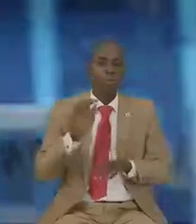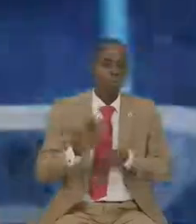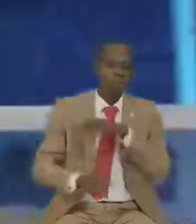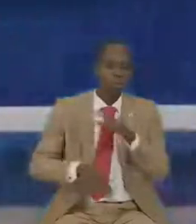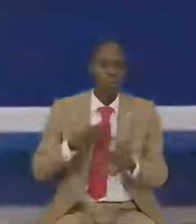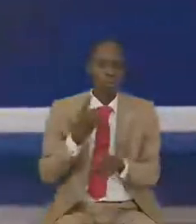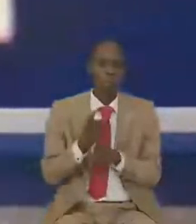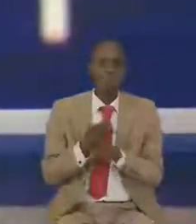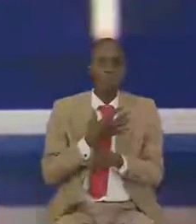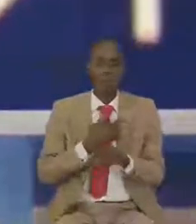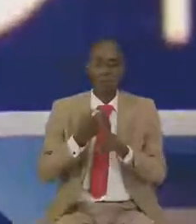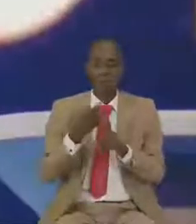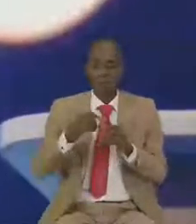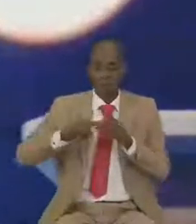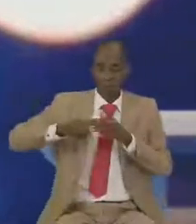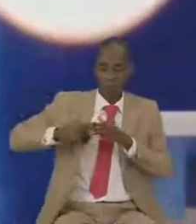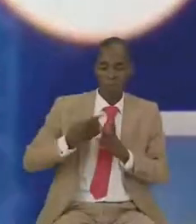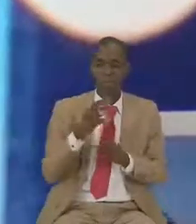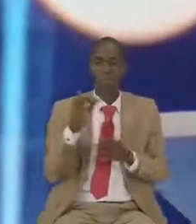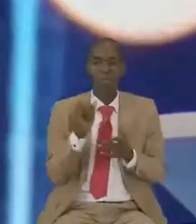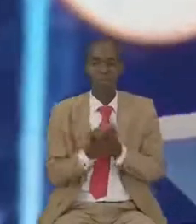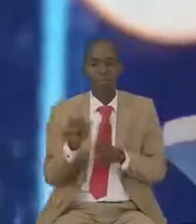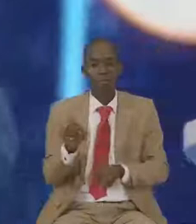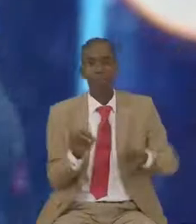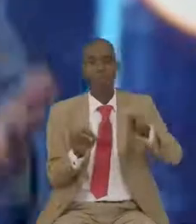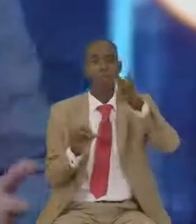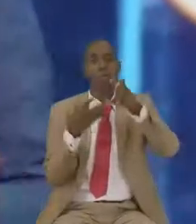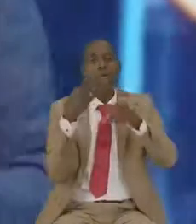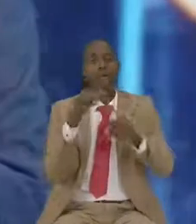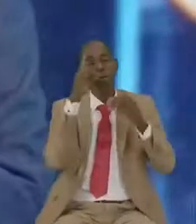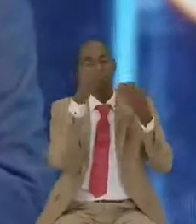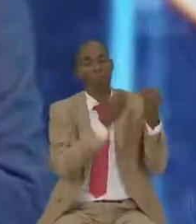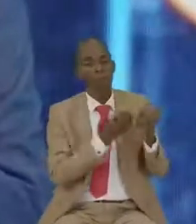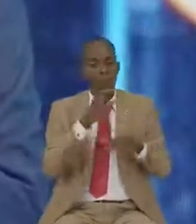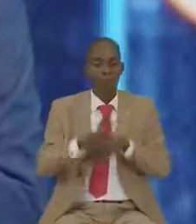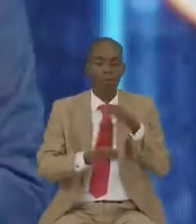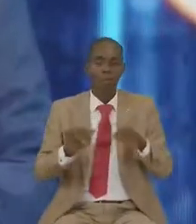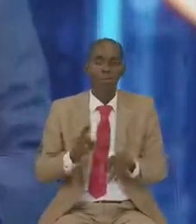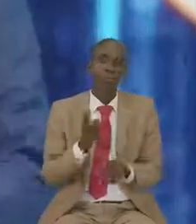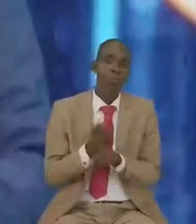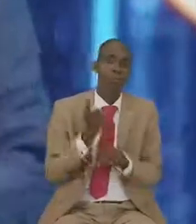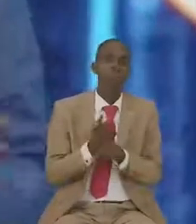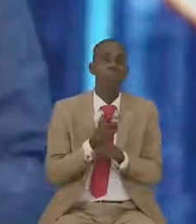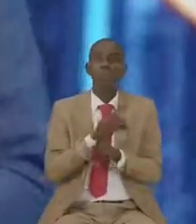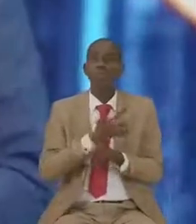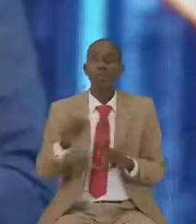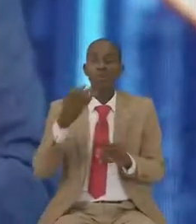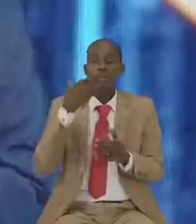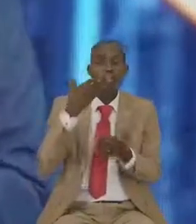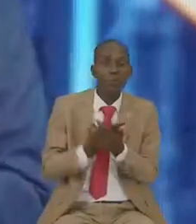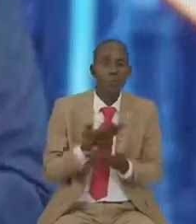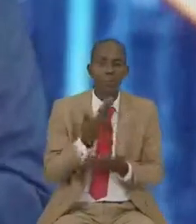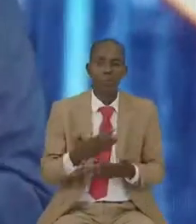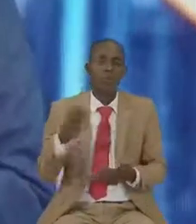force de marcher dans l'intégrité et depuis le commencement de ce voyage de foi, en